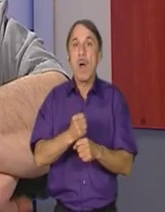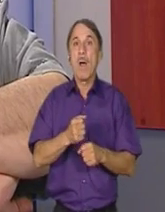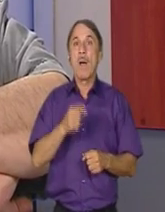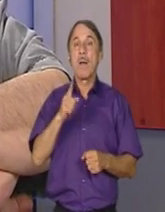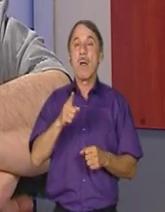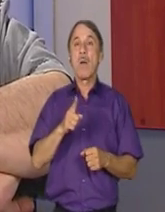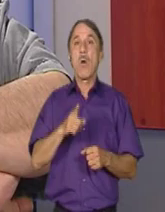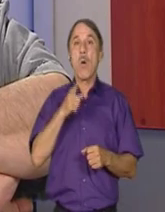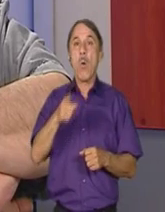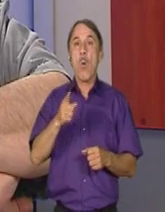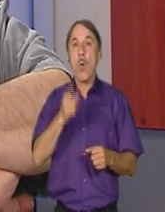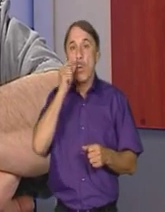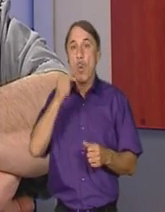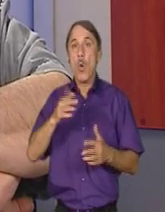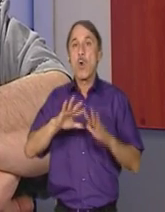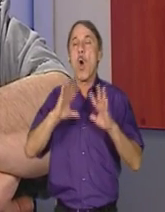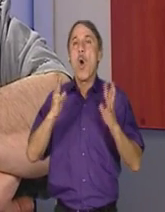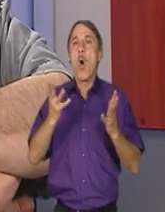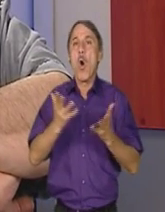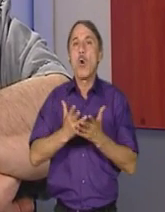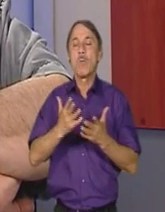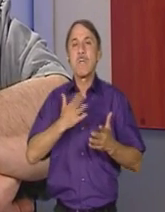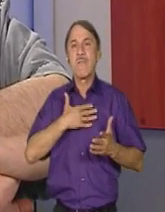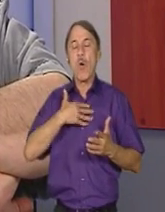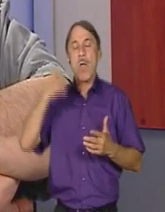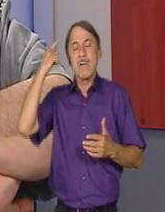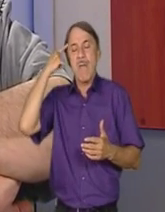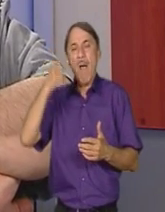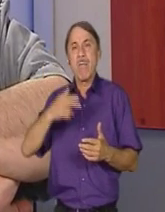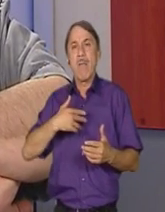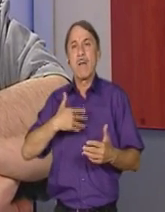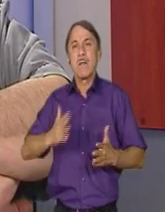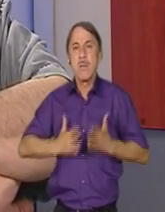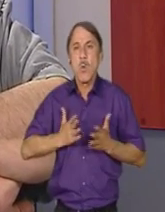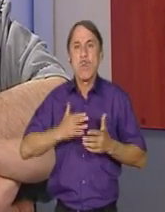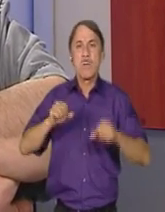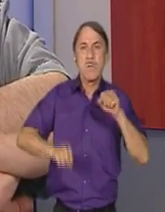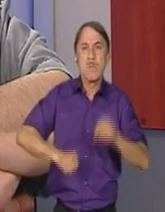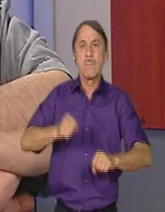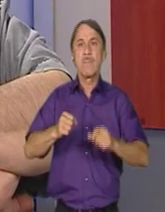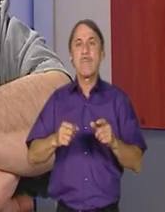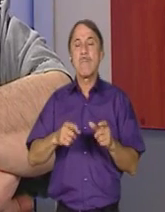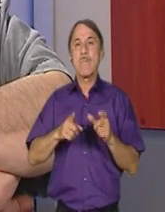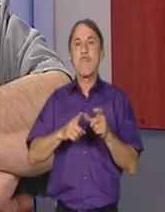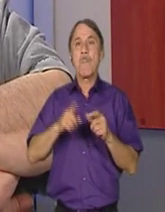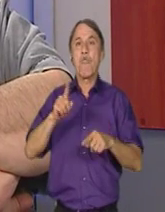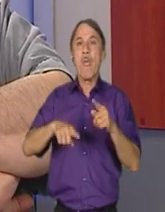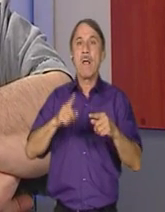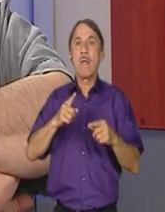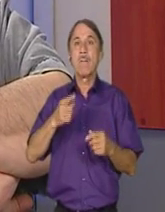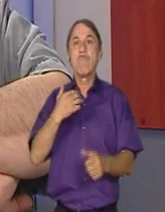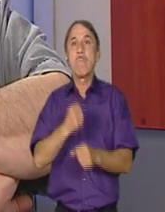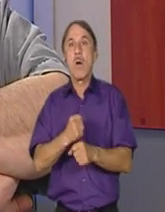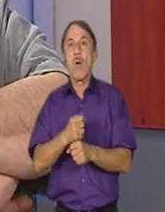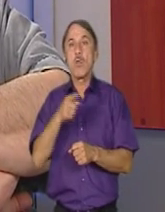baletski umetnici. Ti ljudi, dakle, ulažu ogromno znanje, energiju, trud. Neki